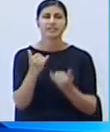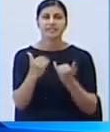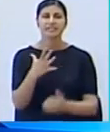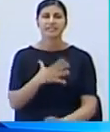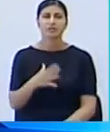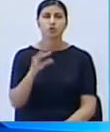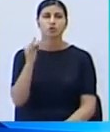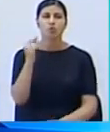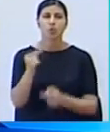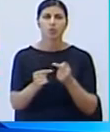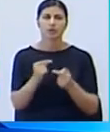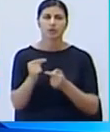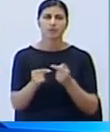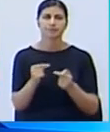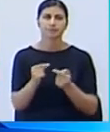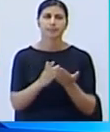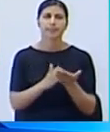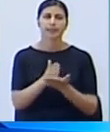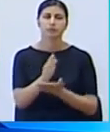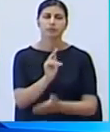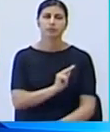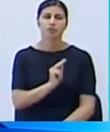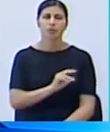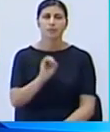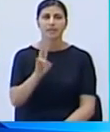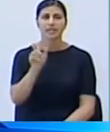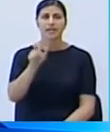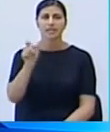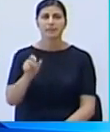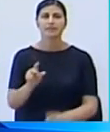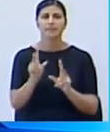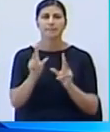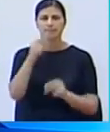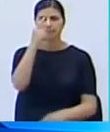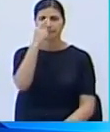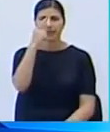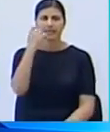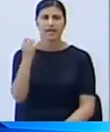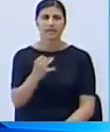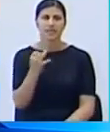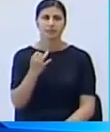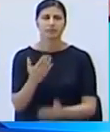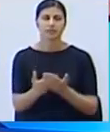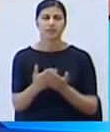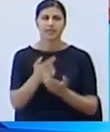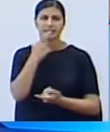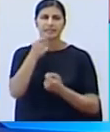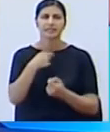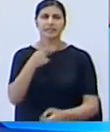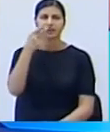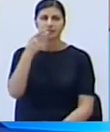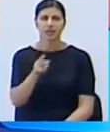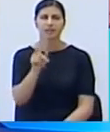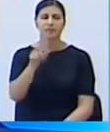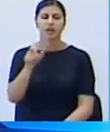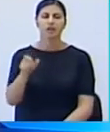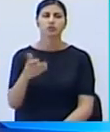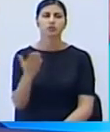ისტორიულ მასშტაბიან ამოცანებზე მუშაობდნენ ან ადამიანის ბედზე იყვნენ ორიენტირებული. ძირითადად ხედავთ ჩვენი მხარს,